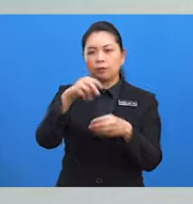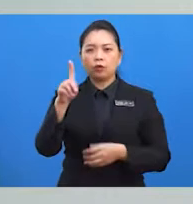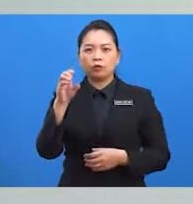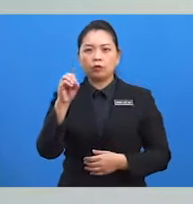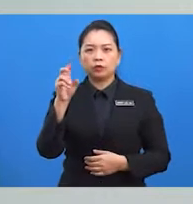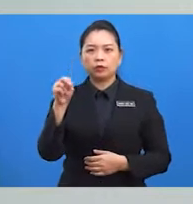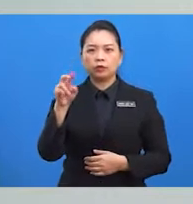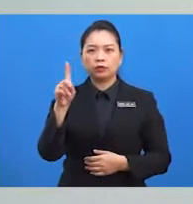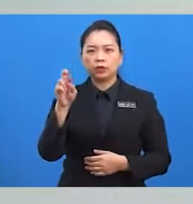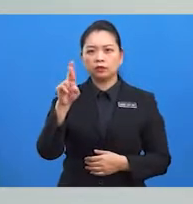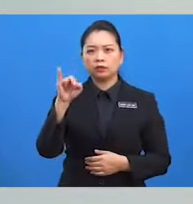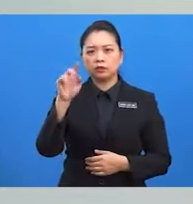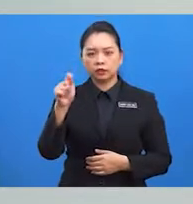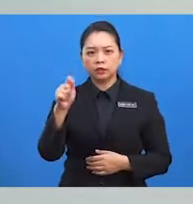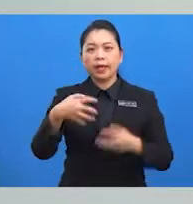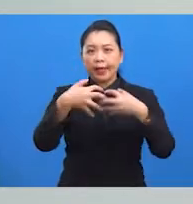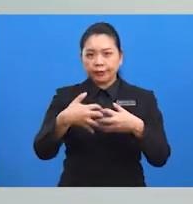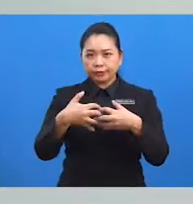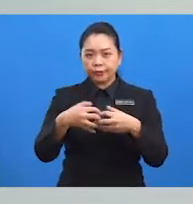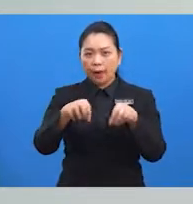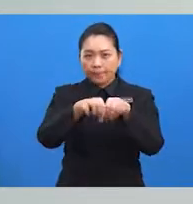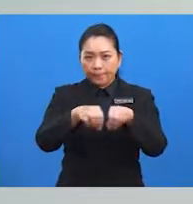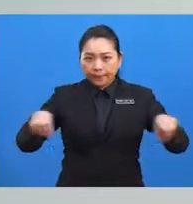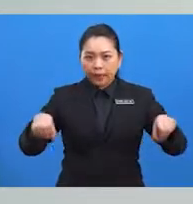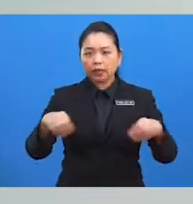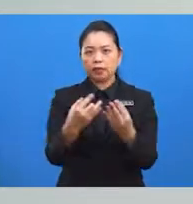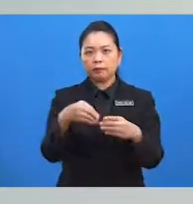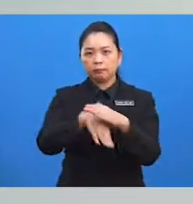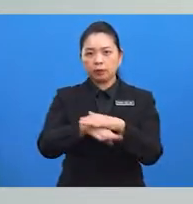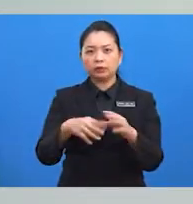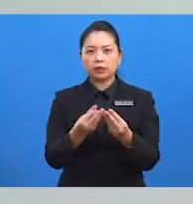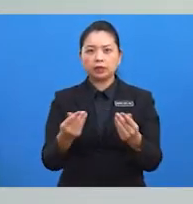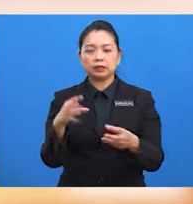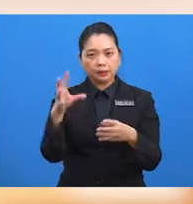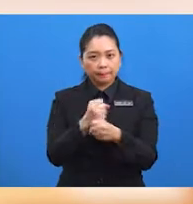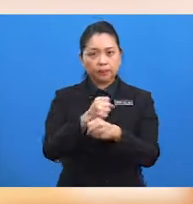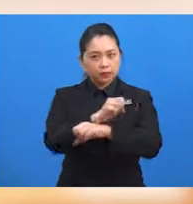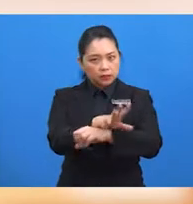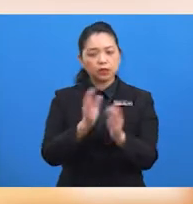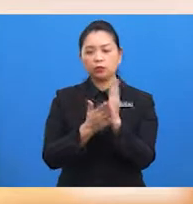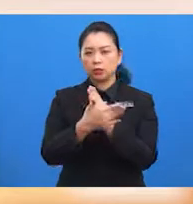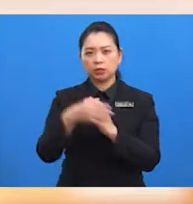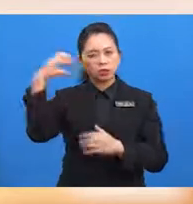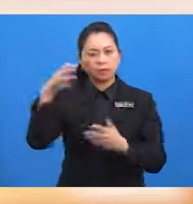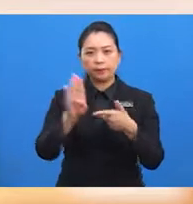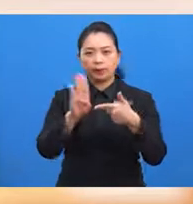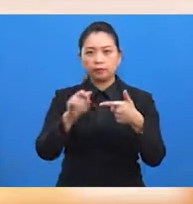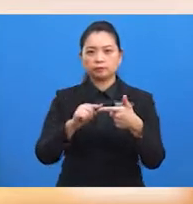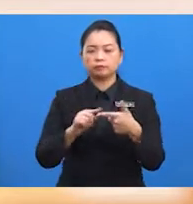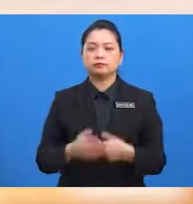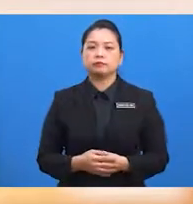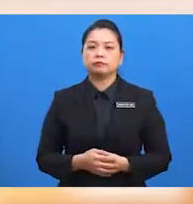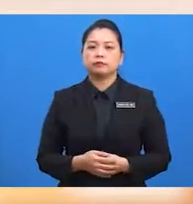bawah tanah dapat dikesan dengan teknik reduksi Raffi seterusnya yang ketiga ialah